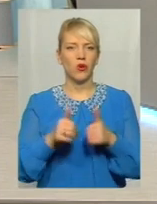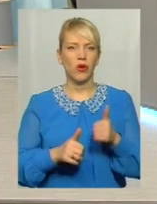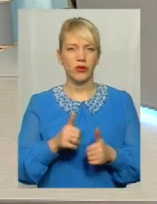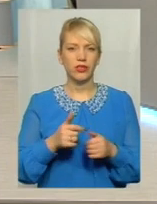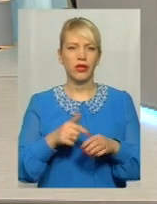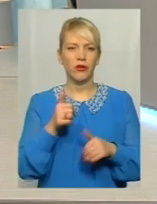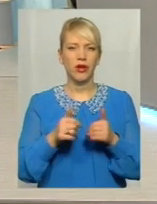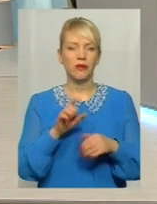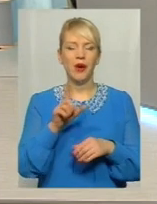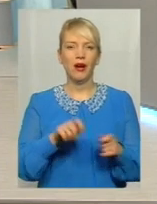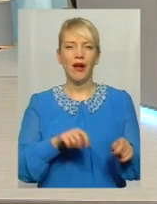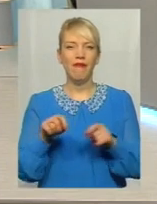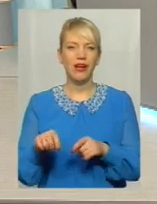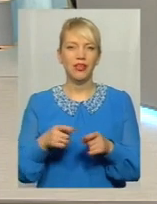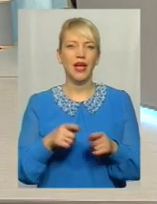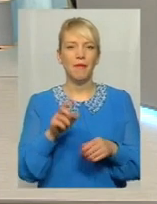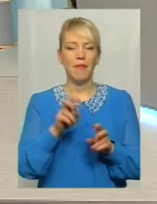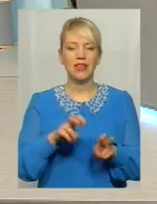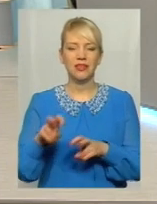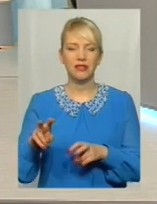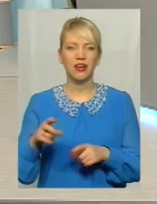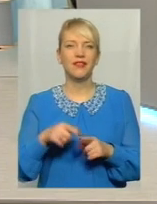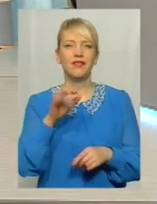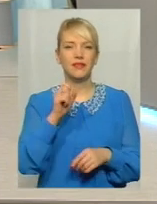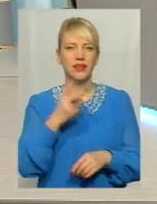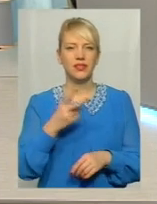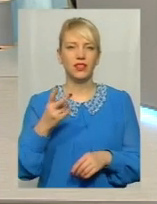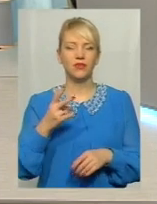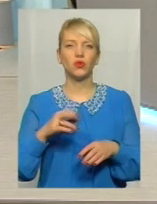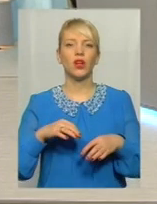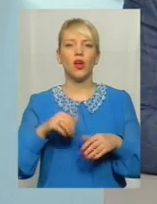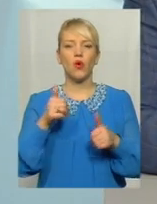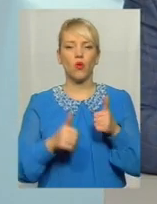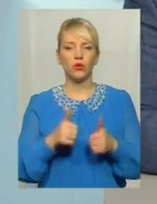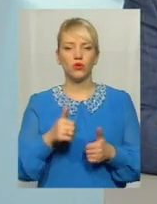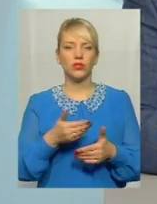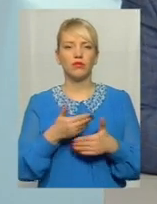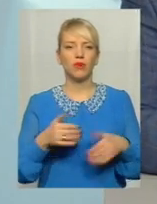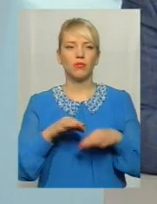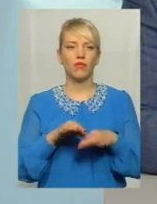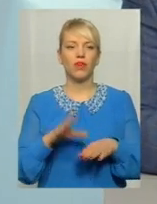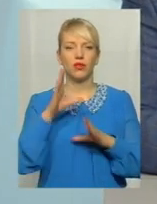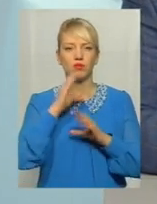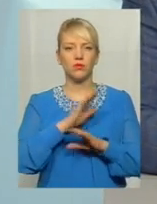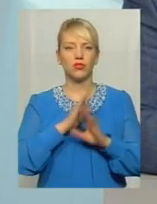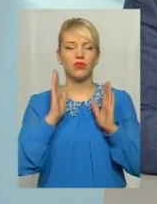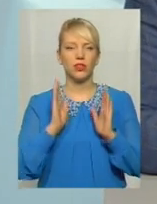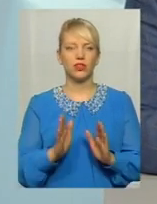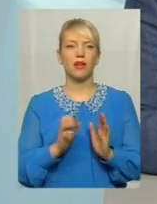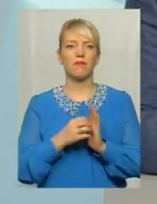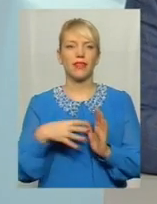конкурси з перевезення пасажирів на автобусних маршрутах, з 22 конкурсів ми провели успішно лише 15